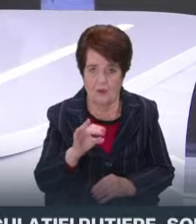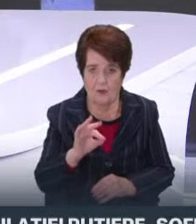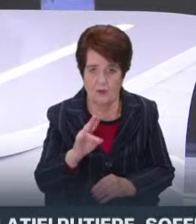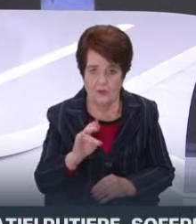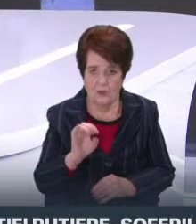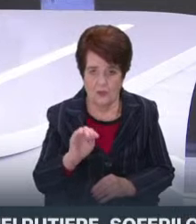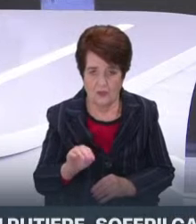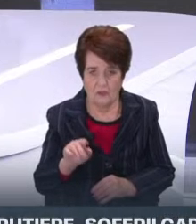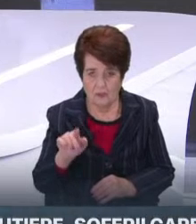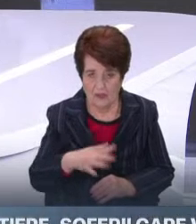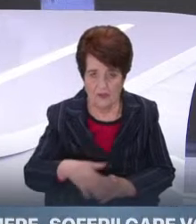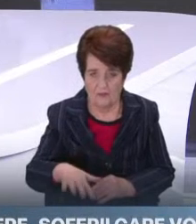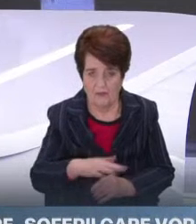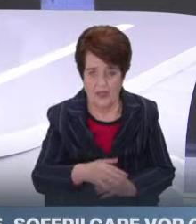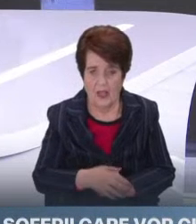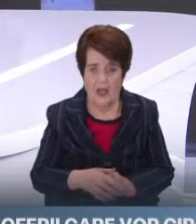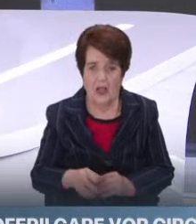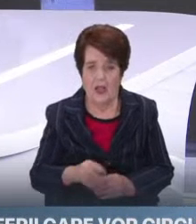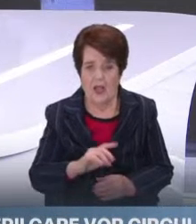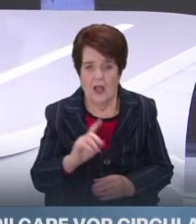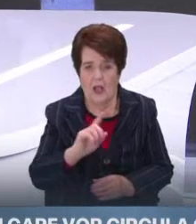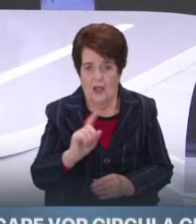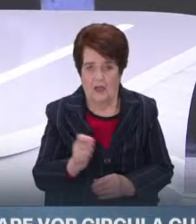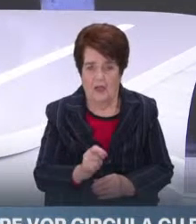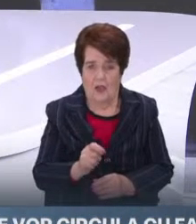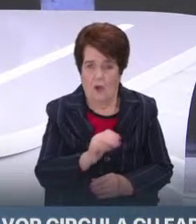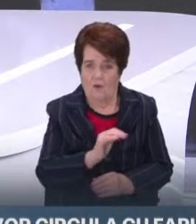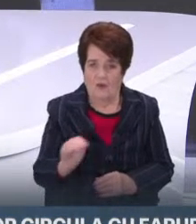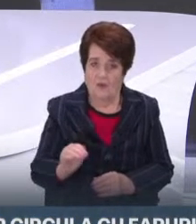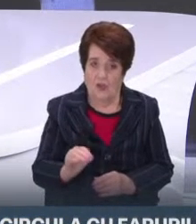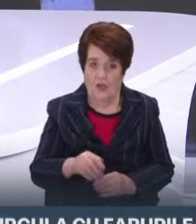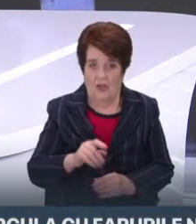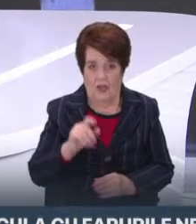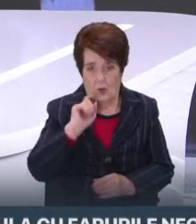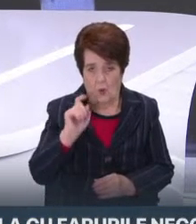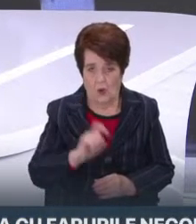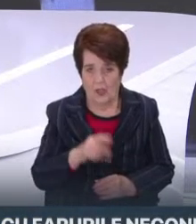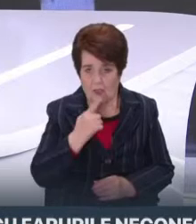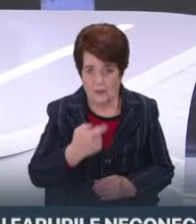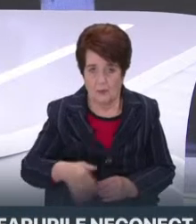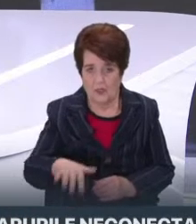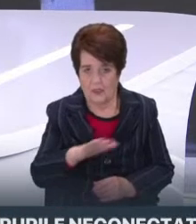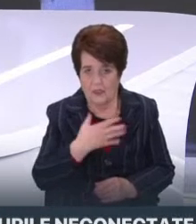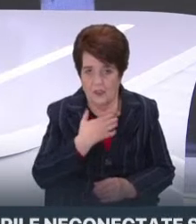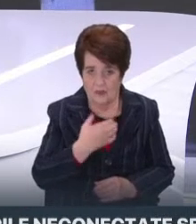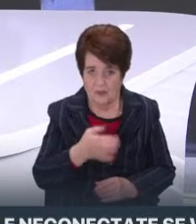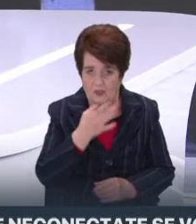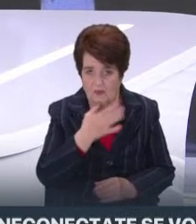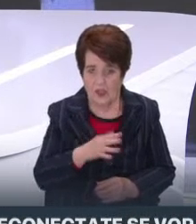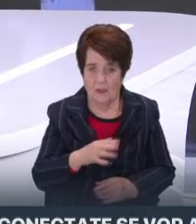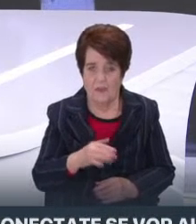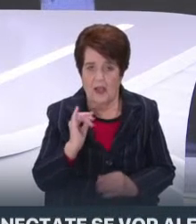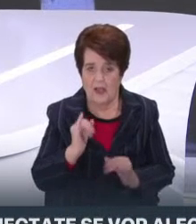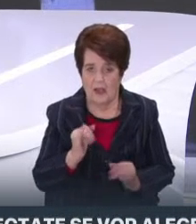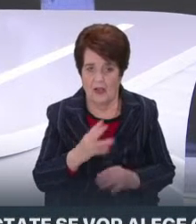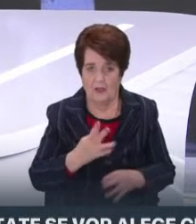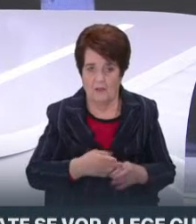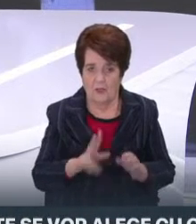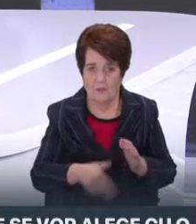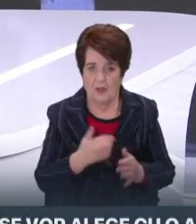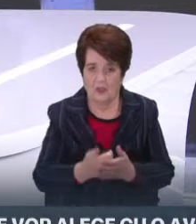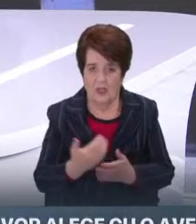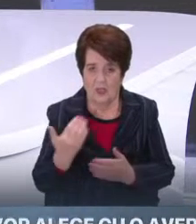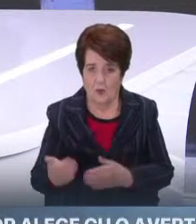fie încetinite în ultimele zile, iar oficialii ucraineni au declarat că terenul dificil și vremea rea au împiedicat principala